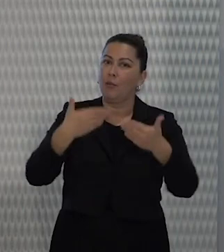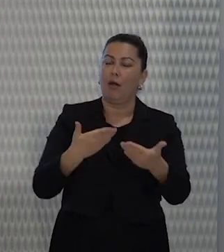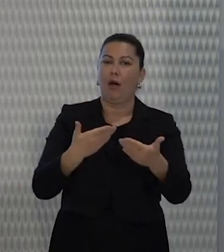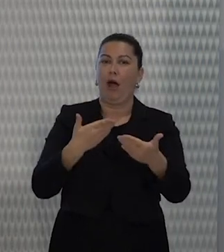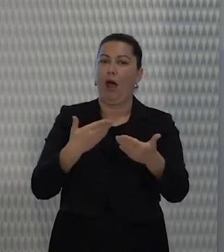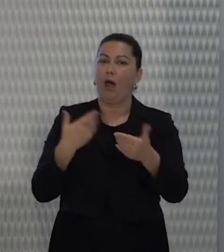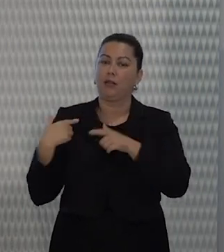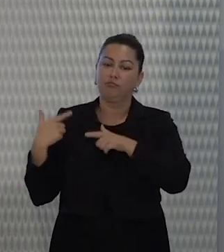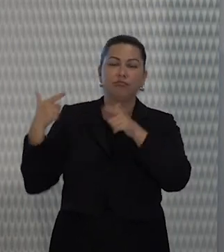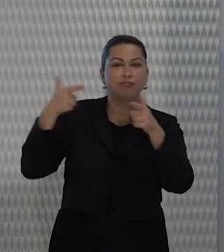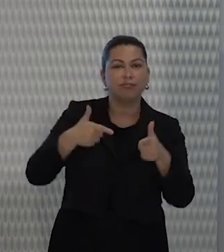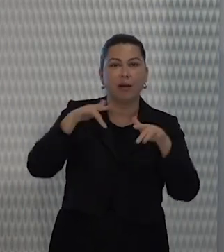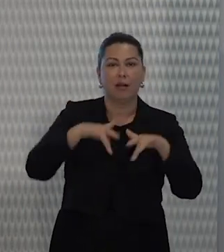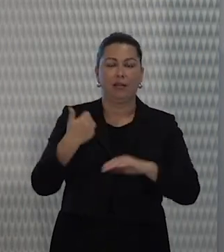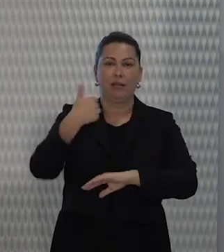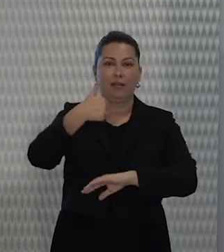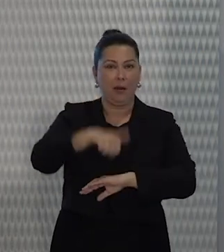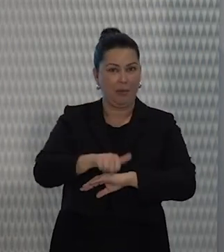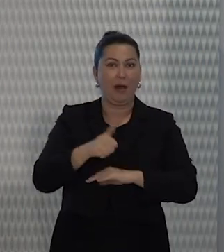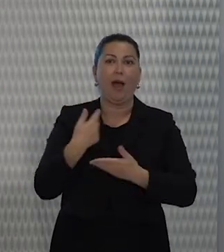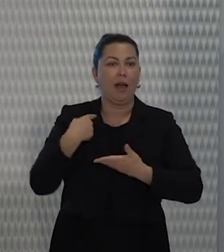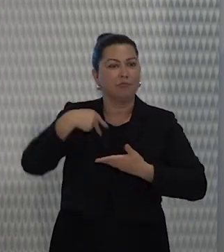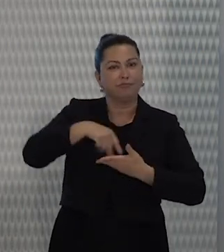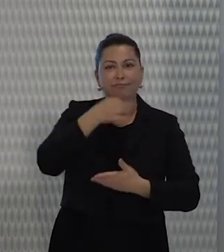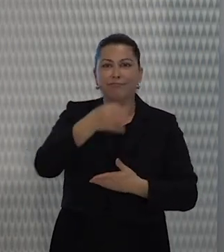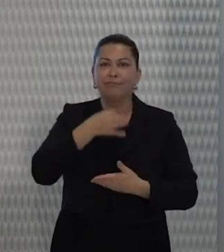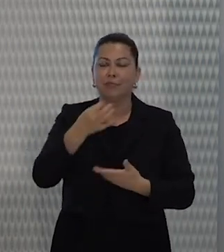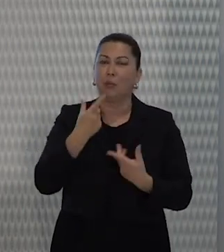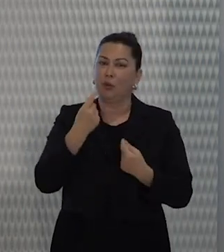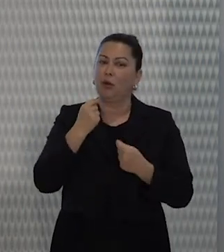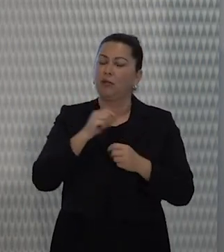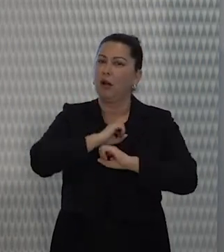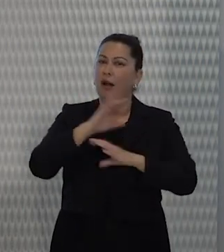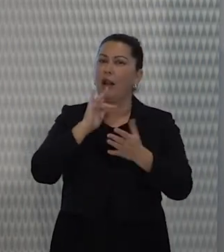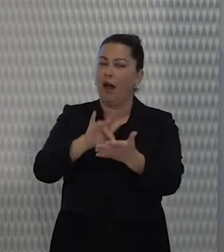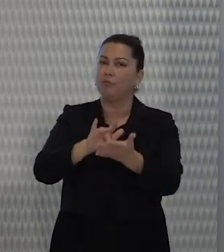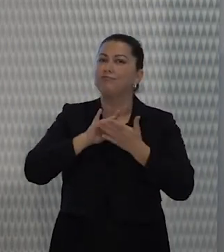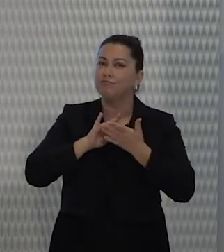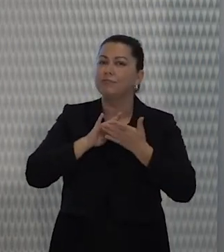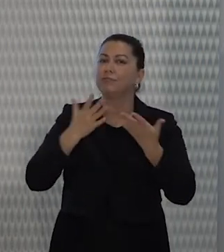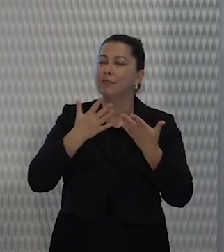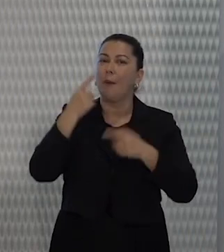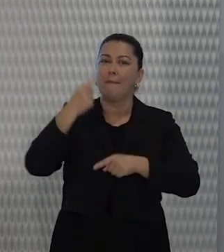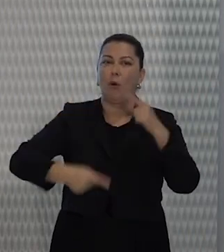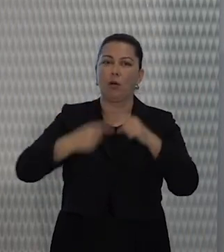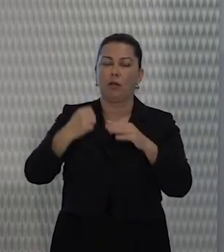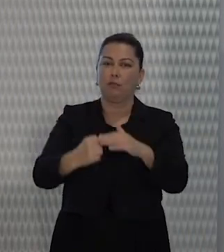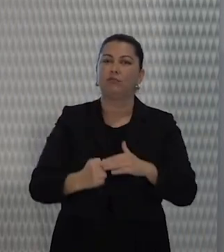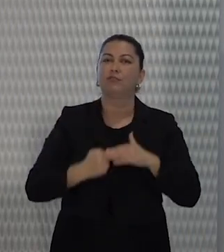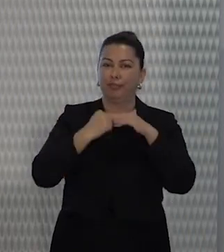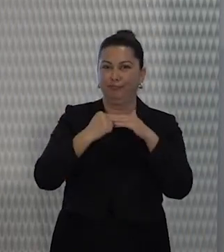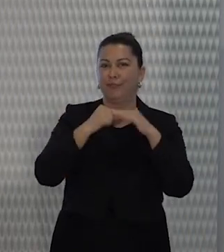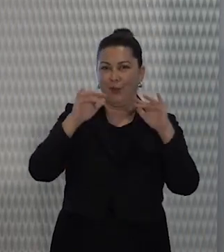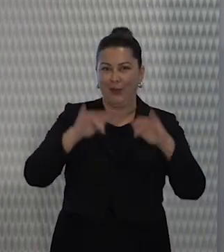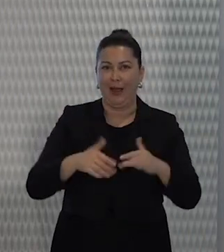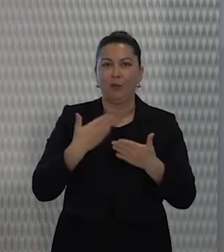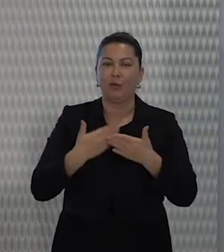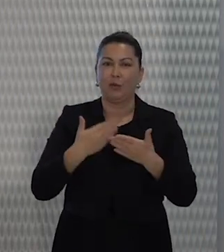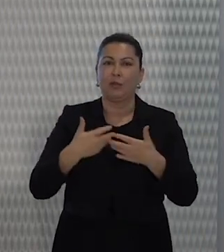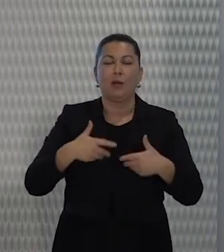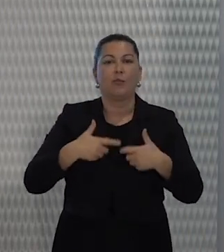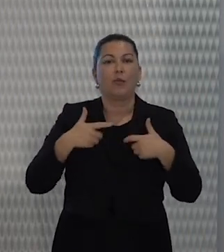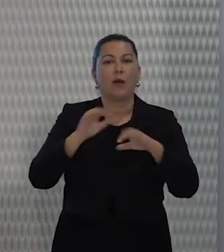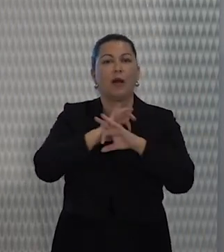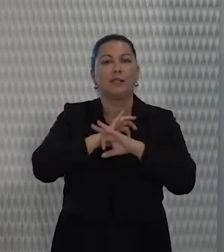sind. Und das zeigt auch, dass wir eine Rückendeckung der Politik haben. Und ich freue mich